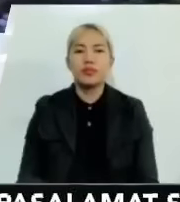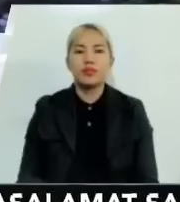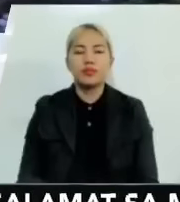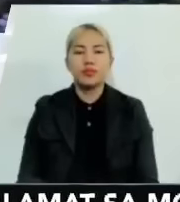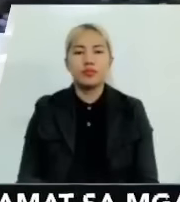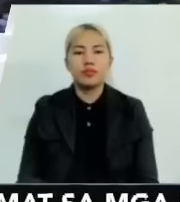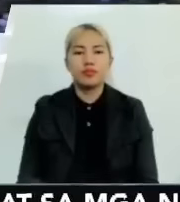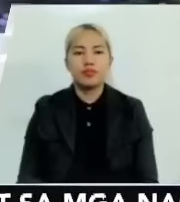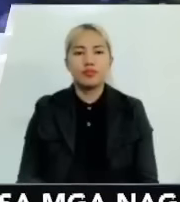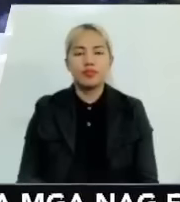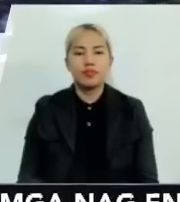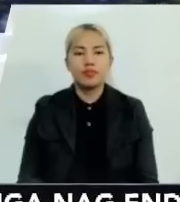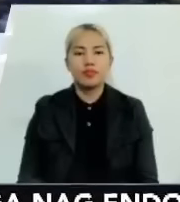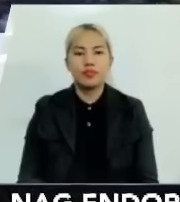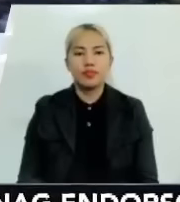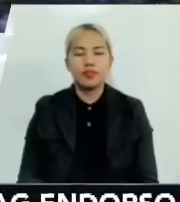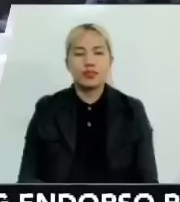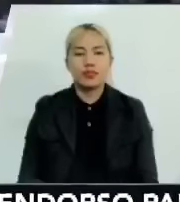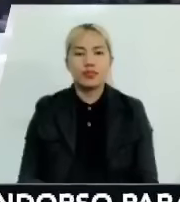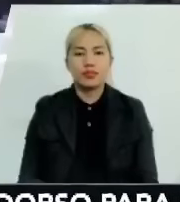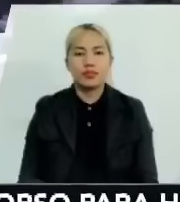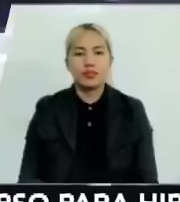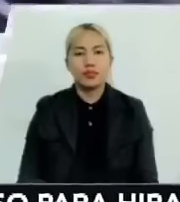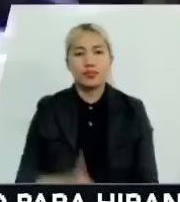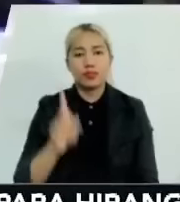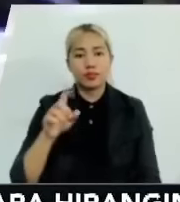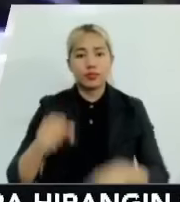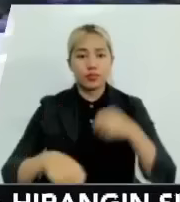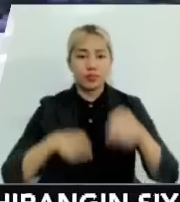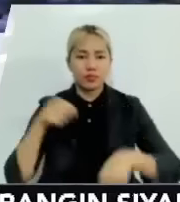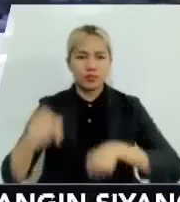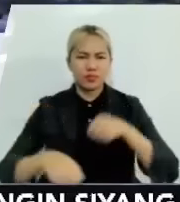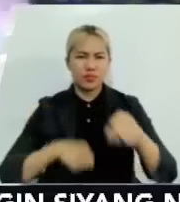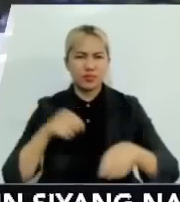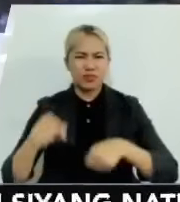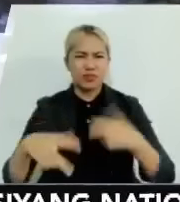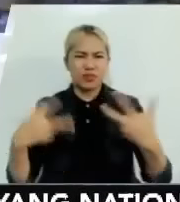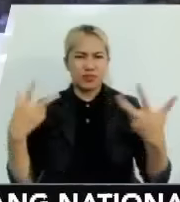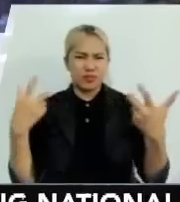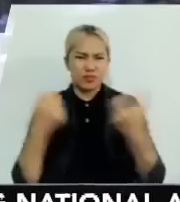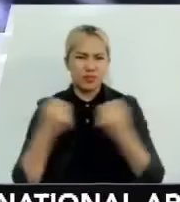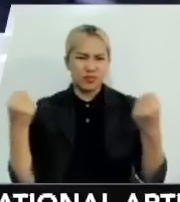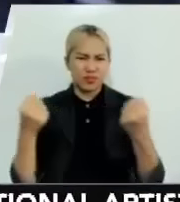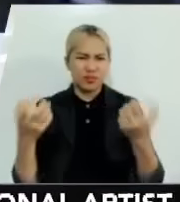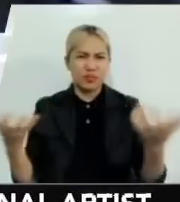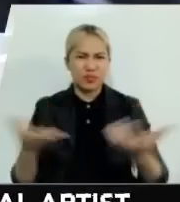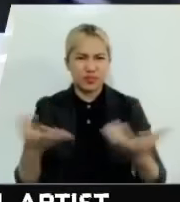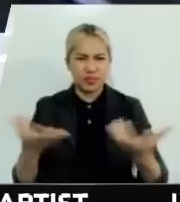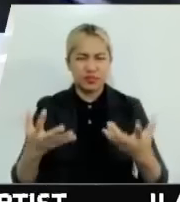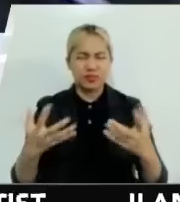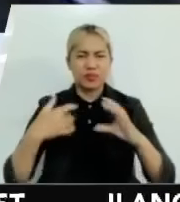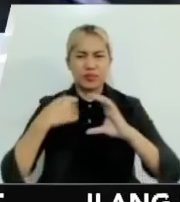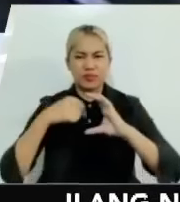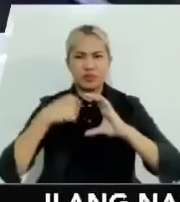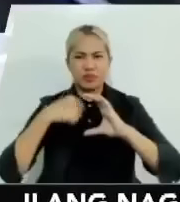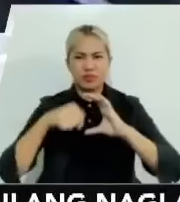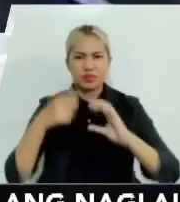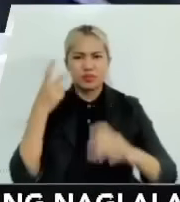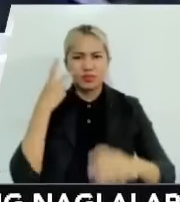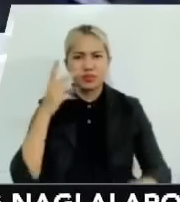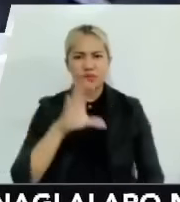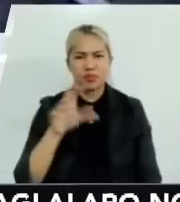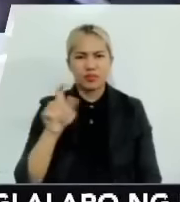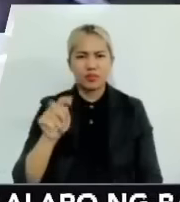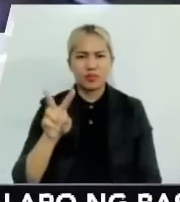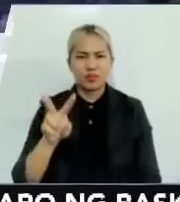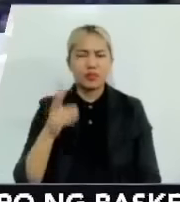Sugatan ng isang nagbibisikleta at isang motorcycle rider matapos magsalpukan sa Magaraw, Camarines Sur. Sa CCTV footage, makikita